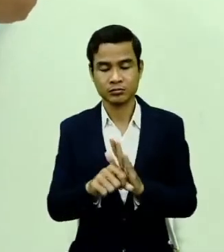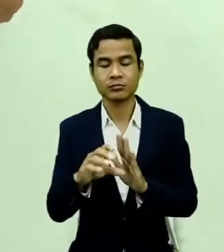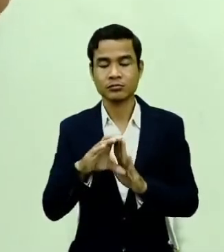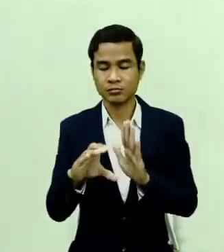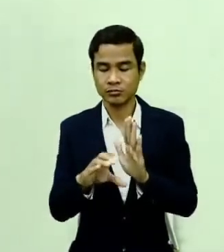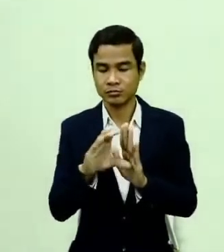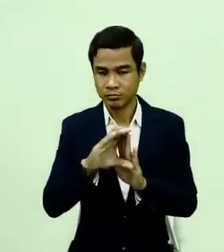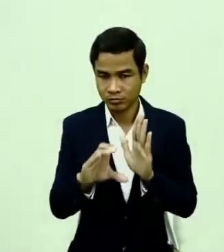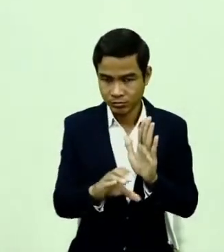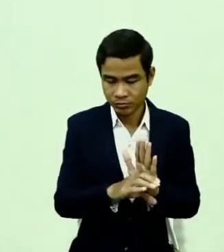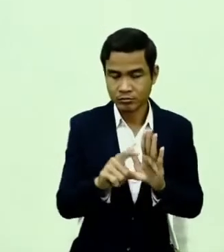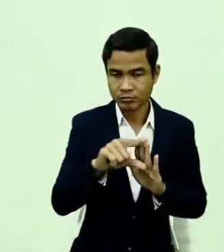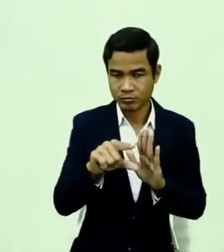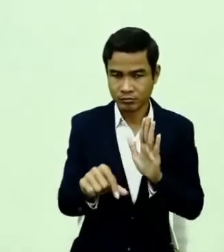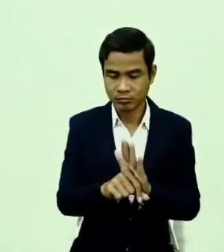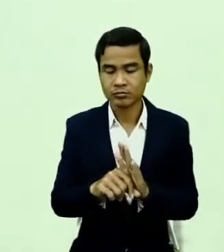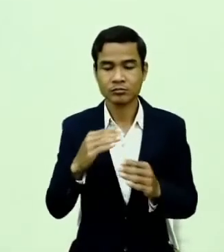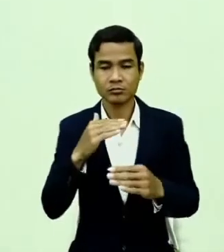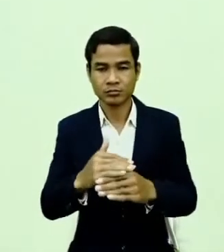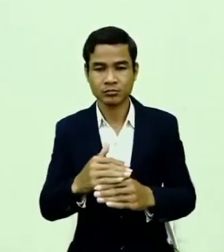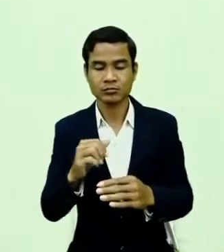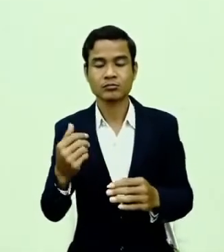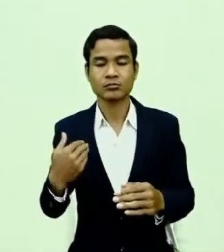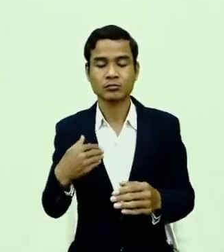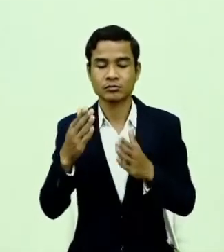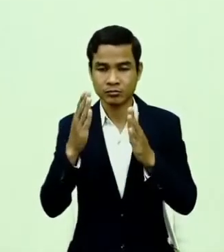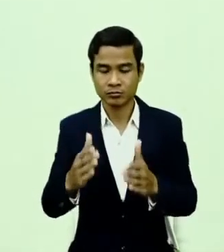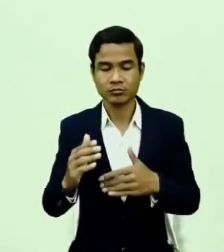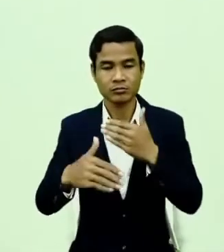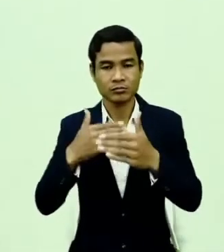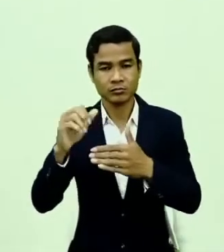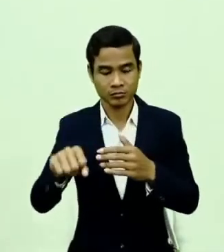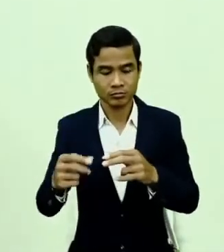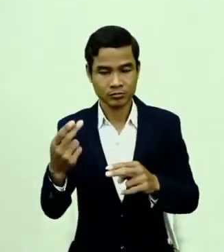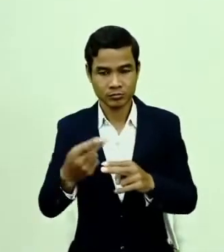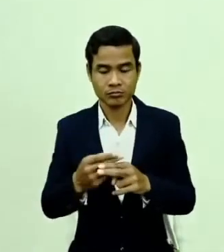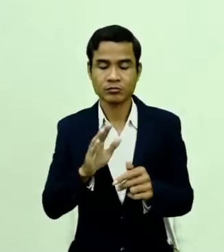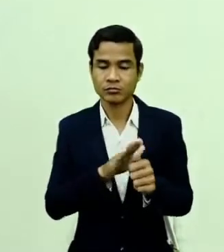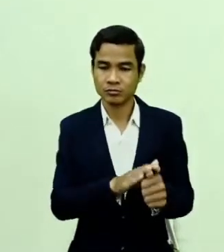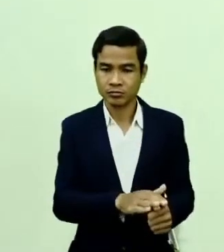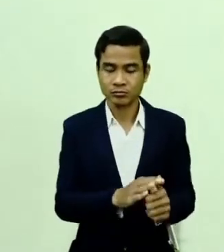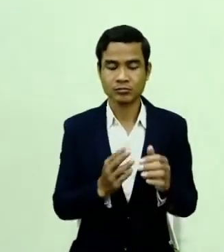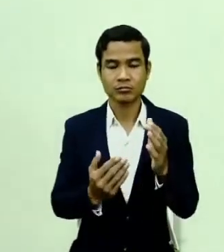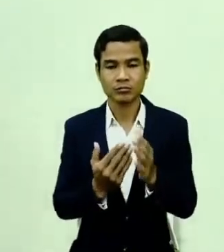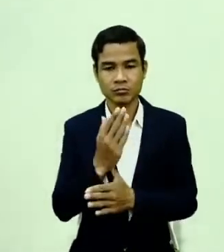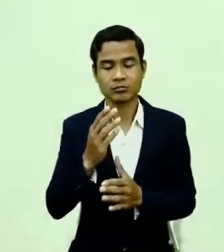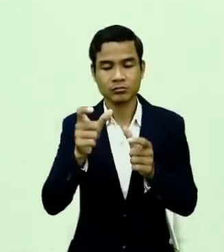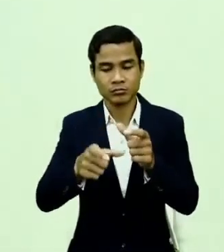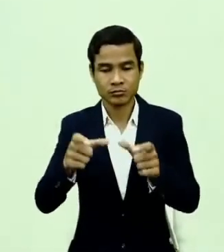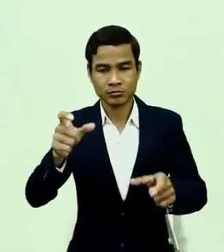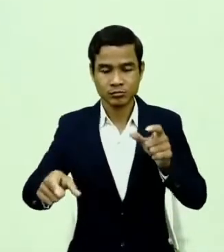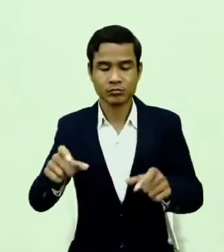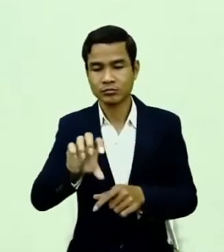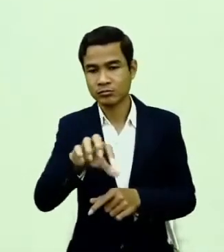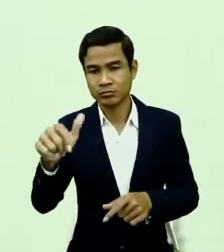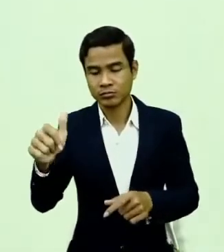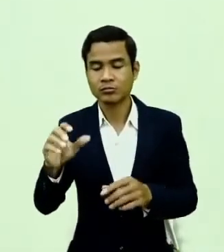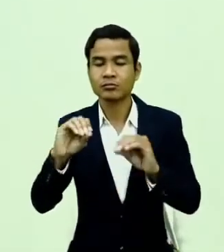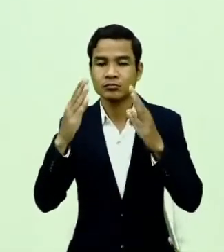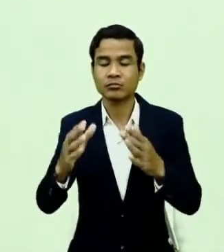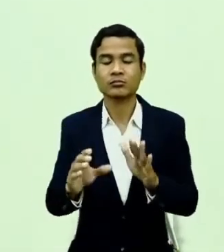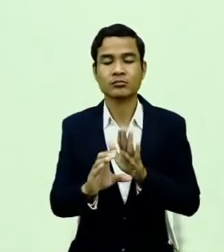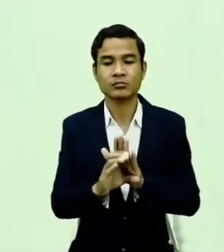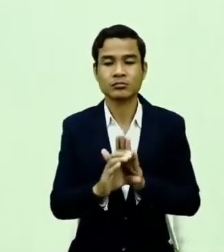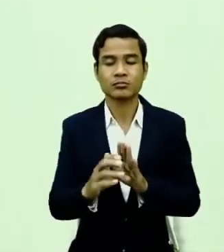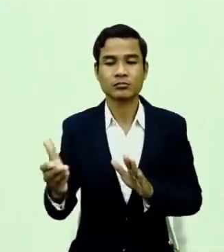chả, đi nào cô nhé, chả. Đàm bây ở nẹ ạ nụ vót, mân rùm lốp lư sứt nẹ đọt tầy. Thoáng nâng hết đây nẹ cũng lưu tiêu